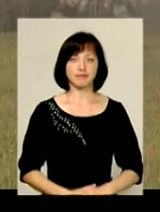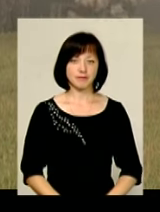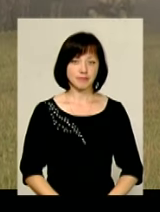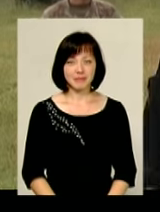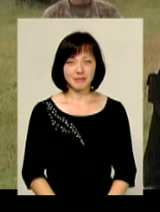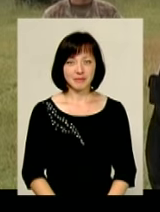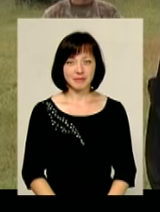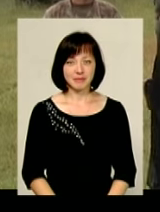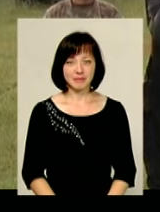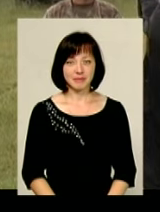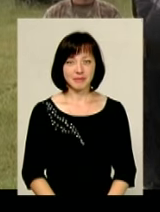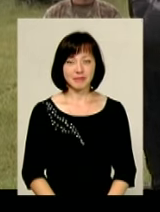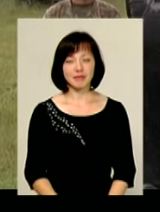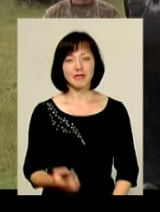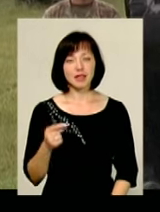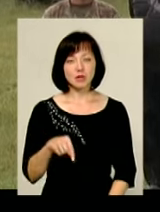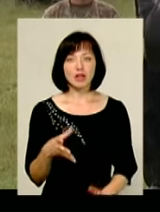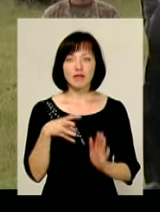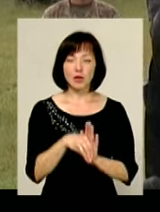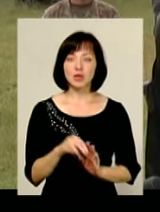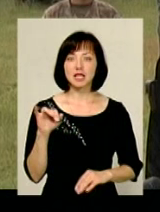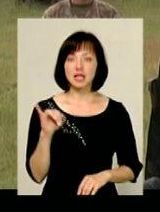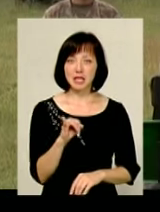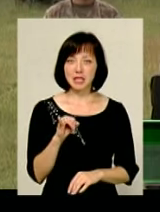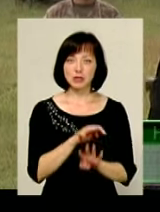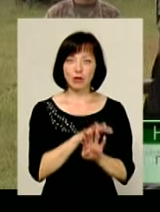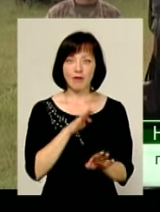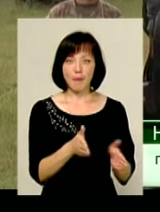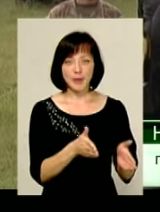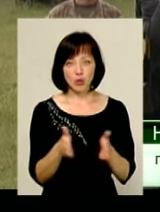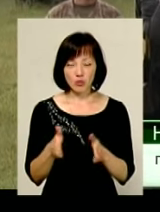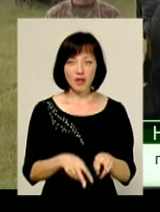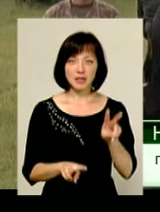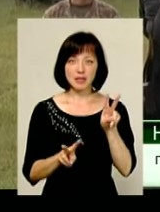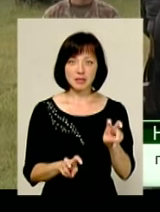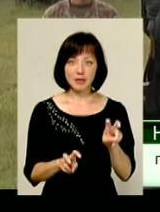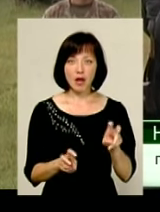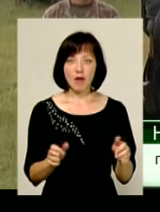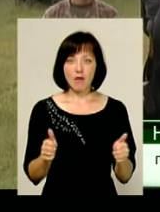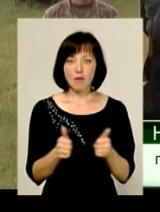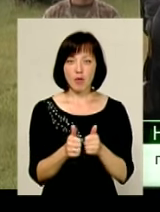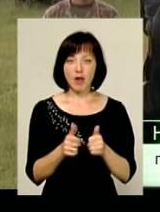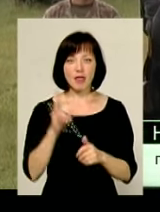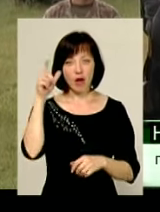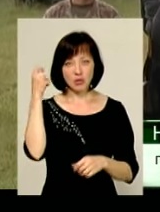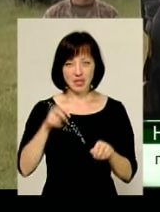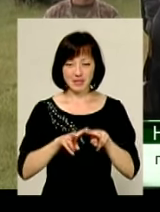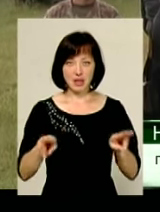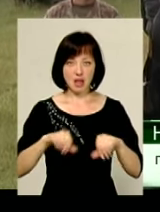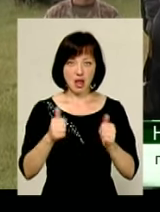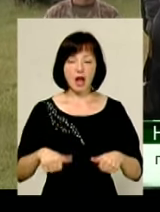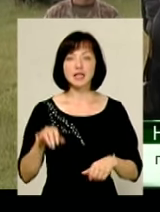Колесник. Сюда входить і строєва підготовка, яка називається Впоряд на козацький такий